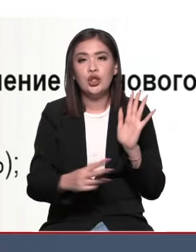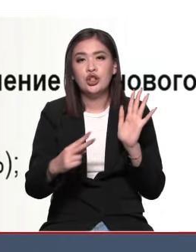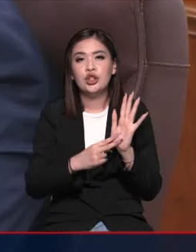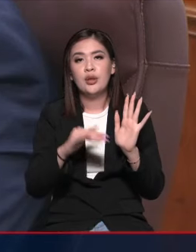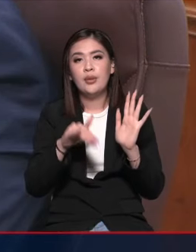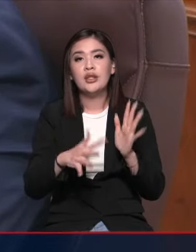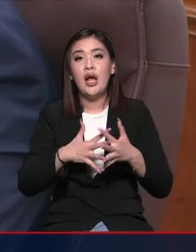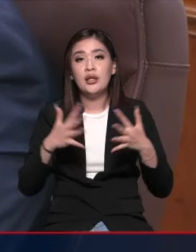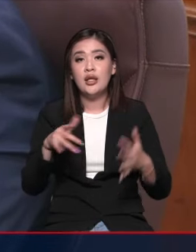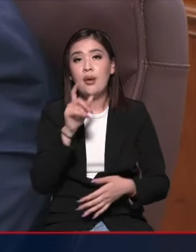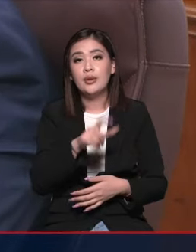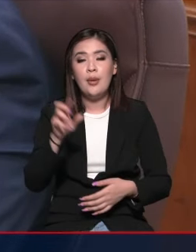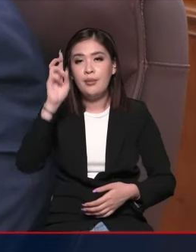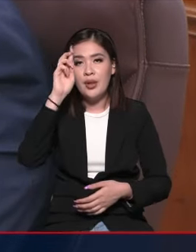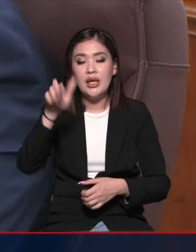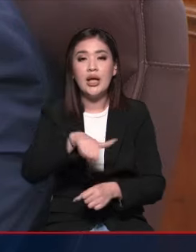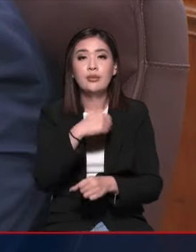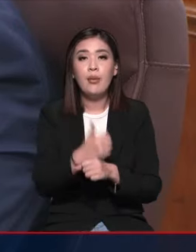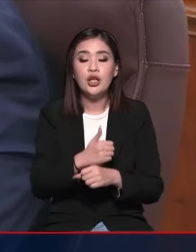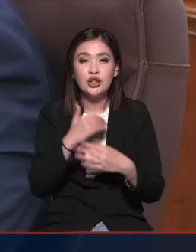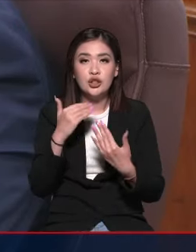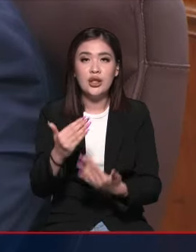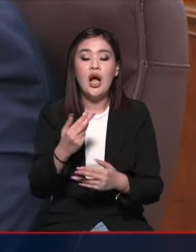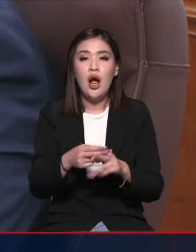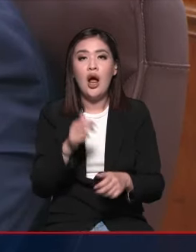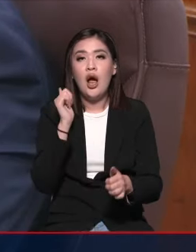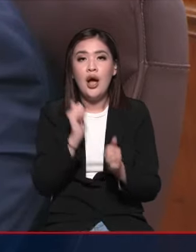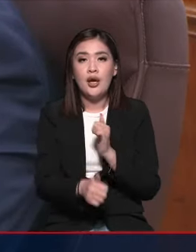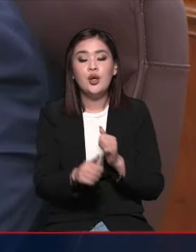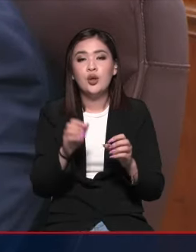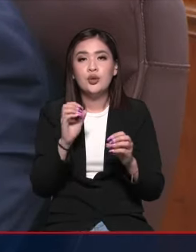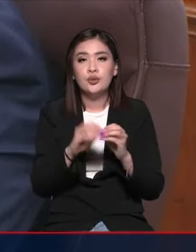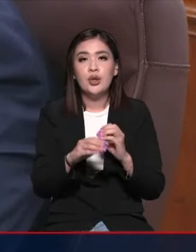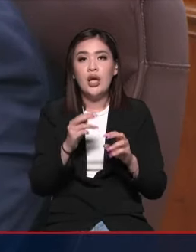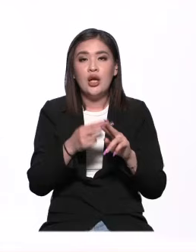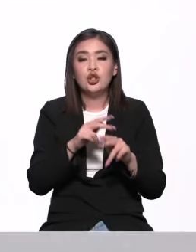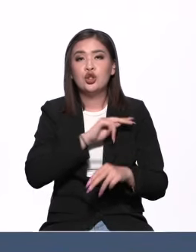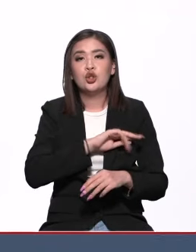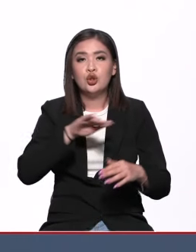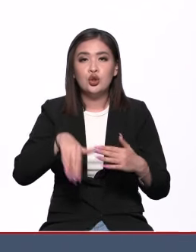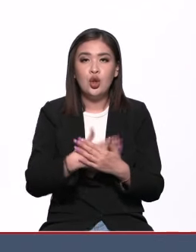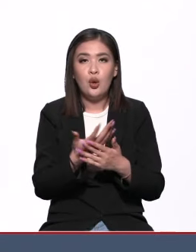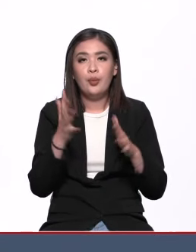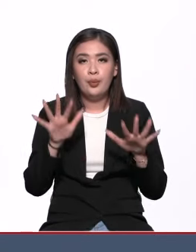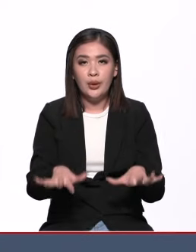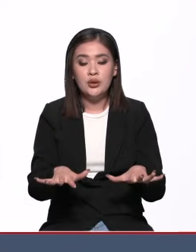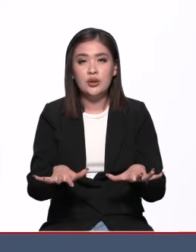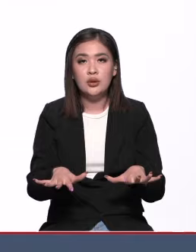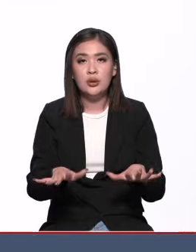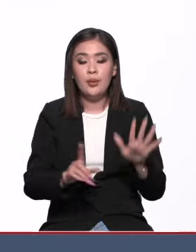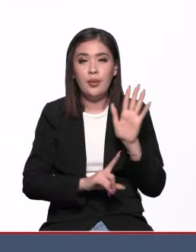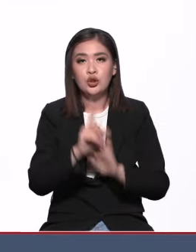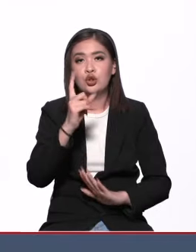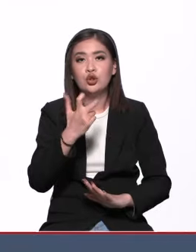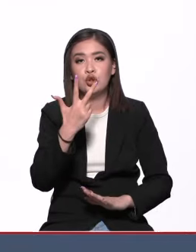мыңнан астам азамат мемлекет басшысының әрбір 10 мың халыққа 100 жаңа жұмыс орындары бастамасы аясында